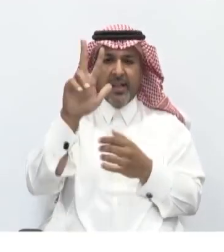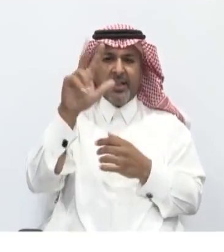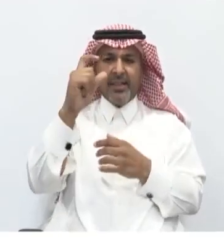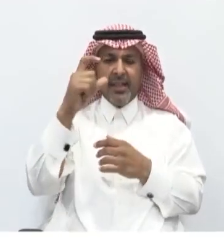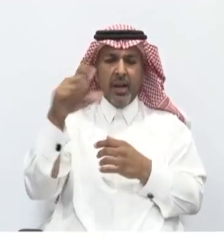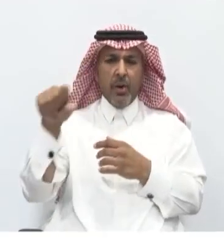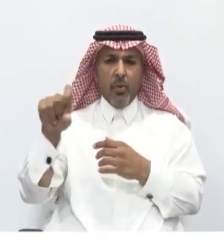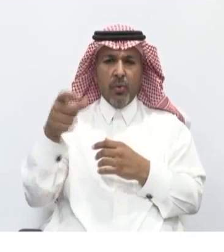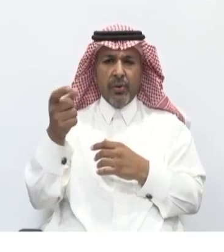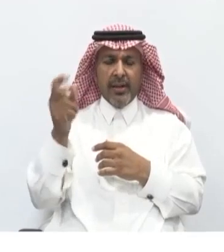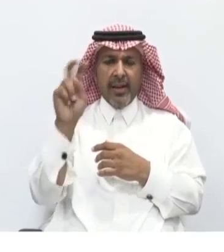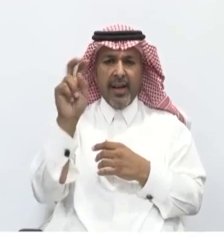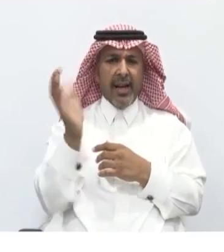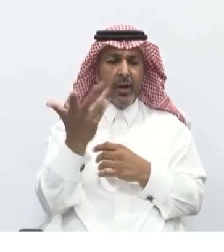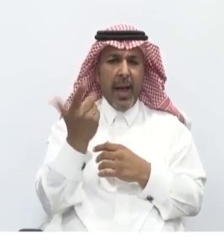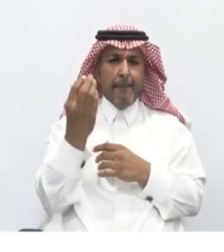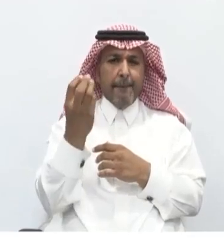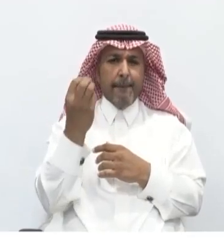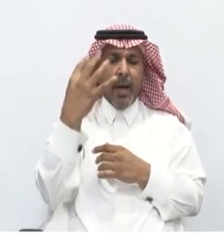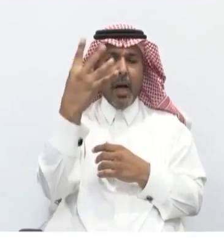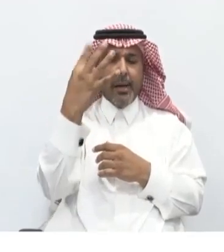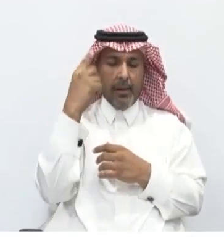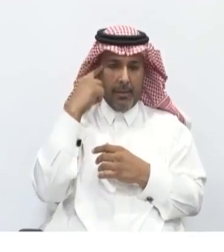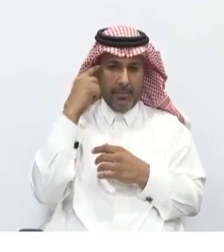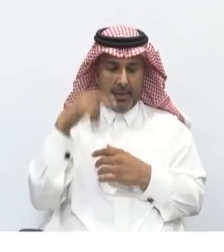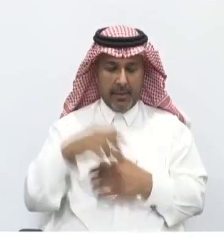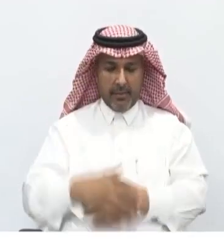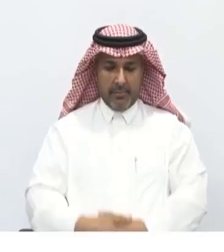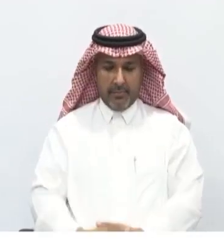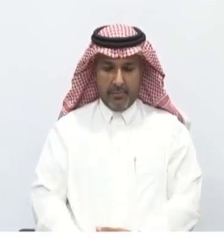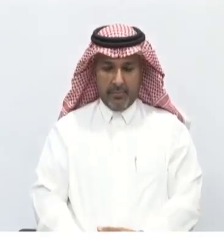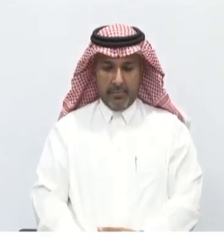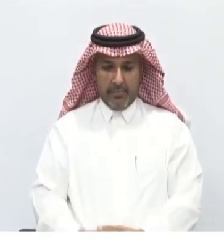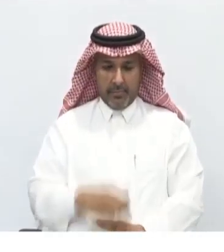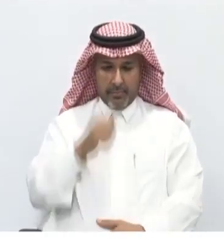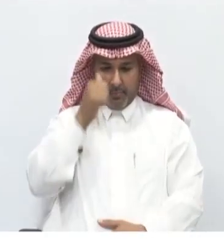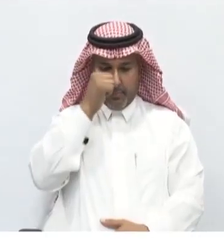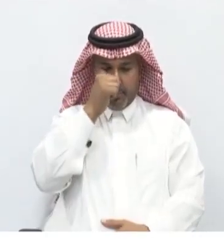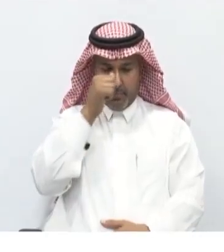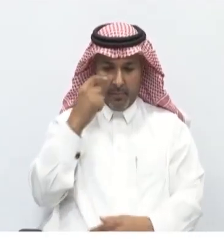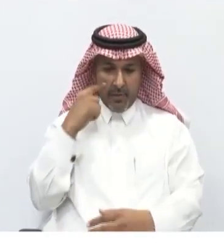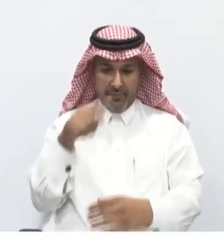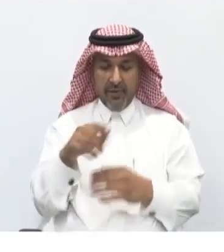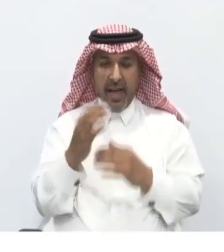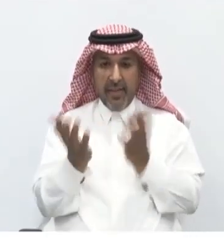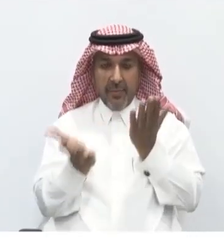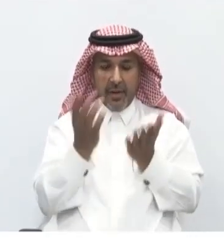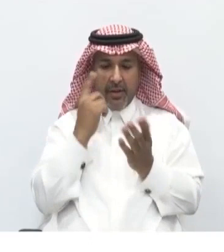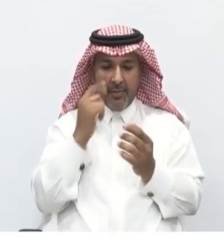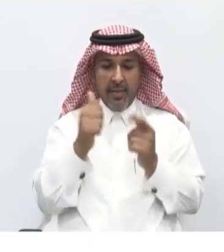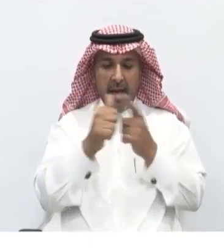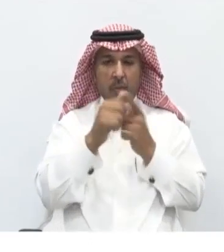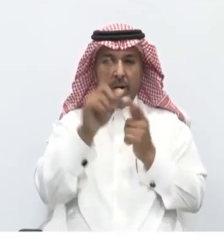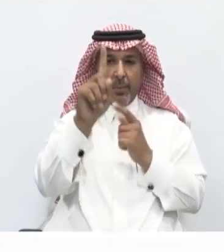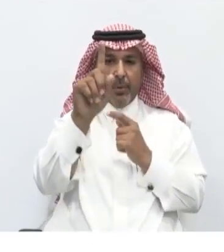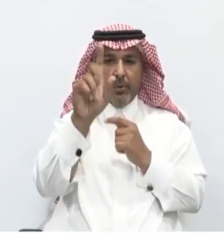فلز نشط جدا فهنا حدث التفاعل لاحظ معي معادله التفاعل بوتاسيوم